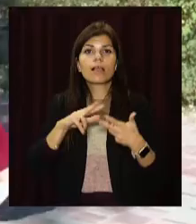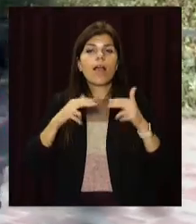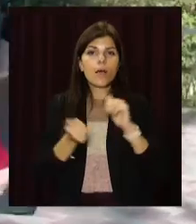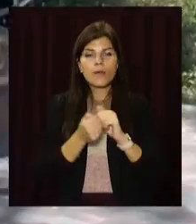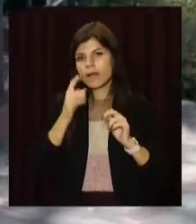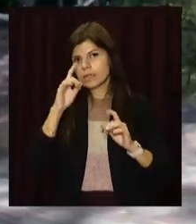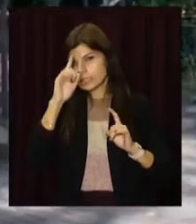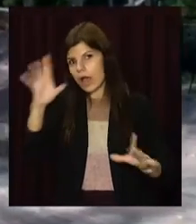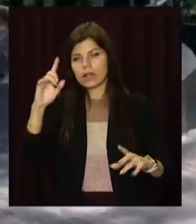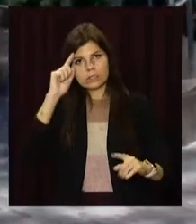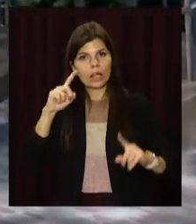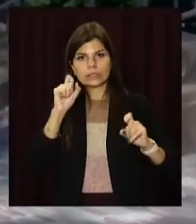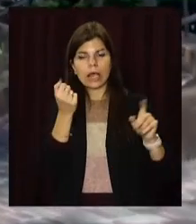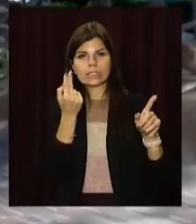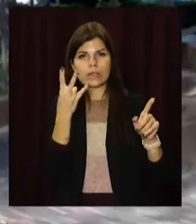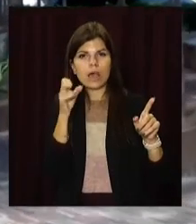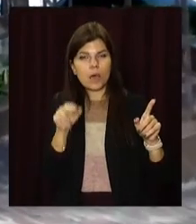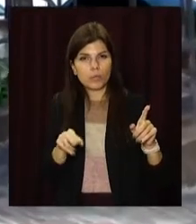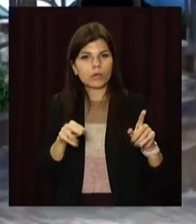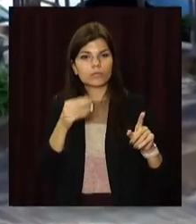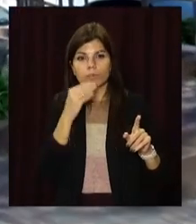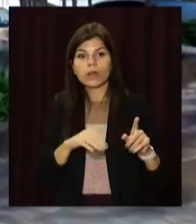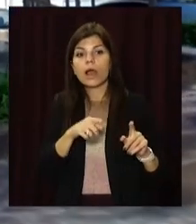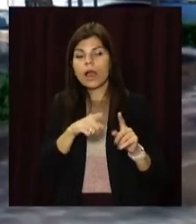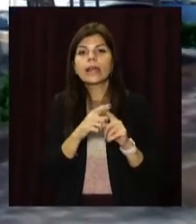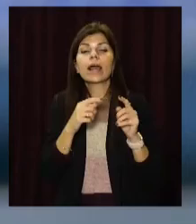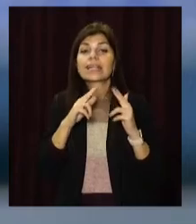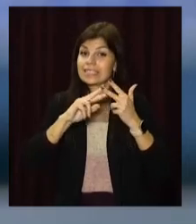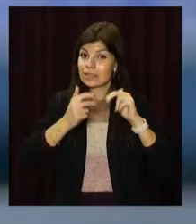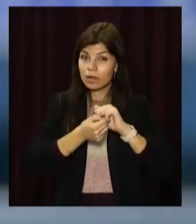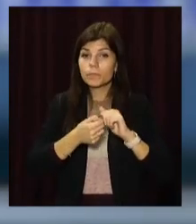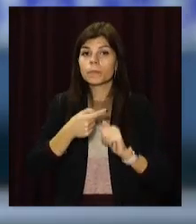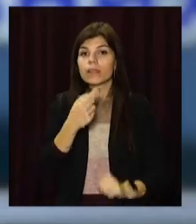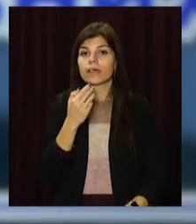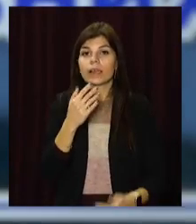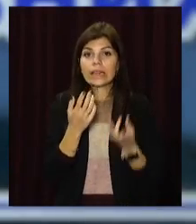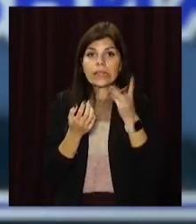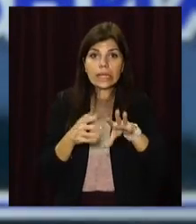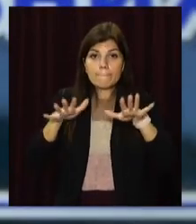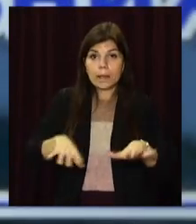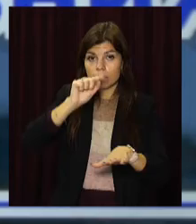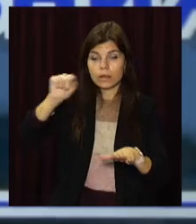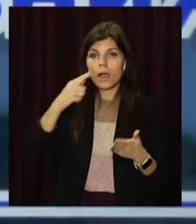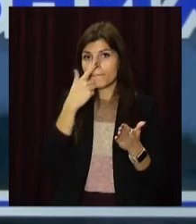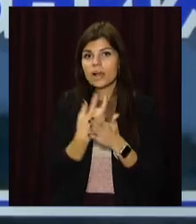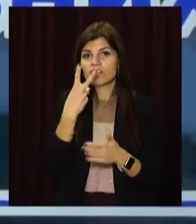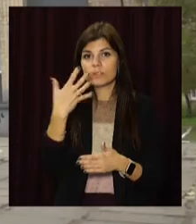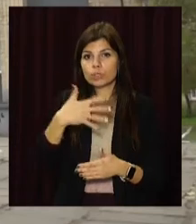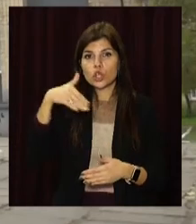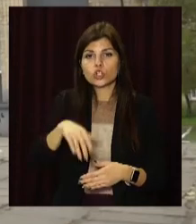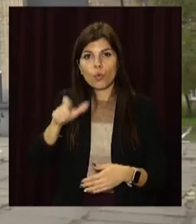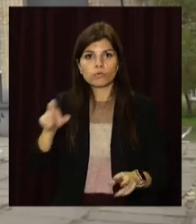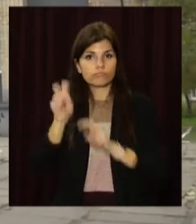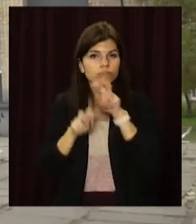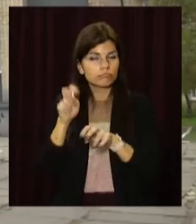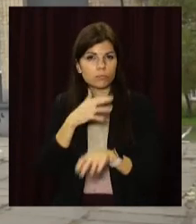Кам'янського. Щорічно центральний ЦНАП Кам'янського та три його філії обслуговують понад 250 тисяч клієнтів. Лада Донець, Open News,